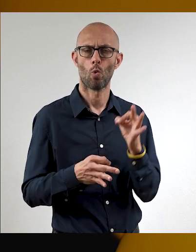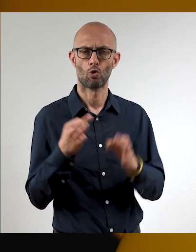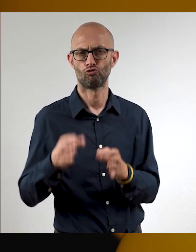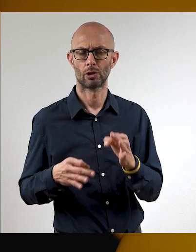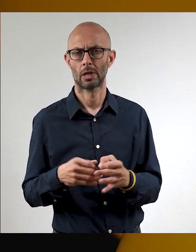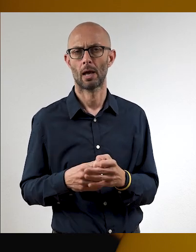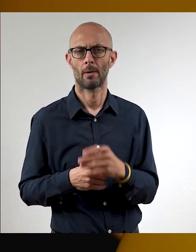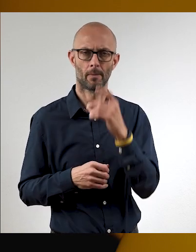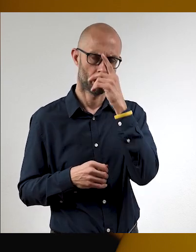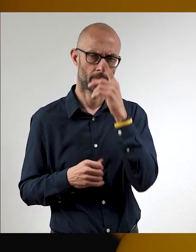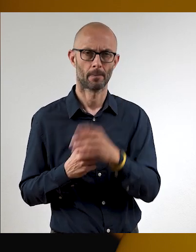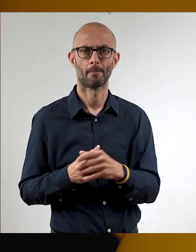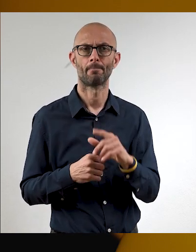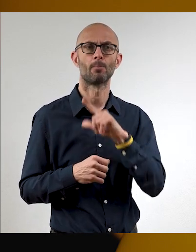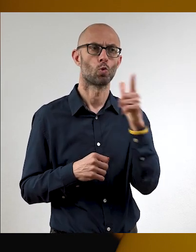ne,